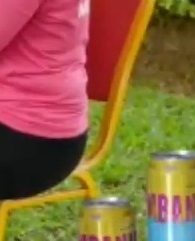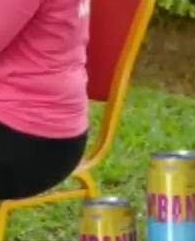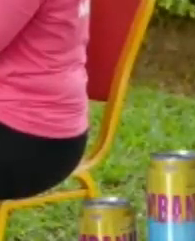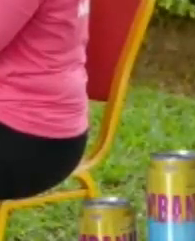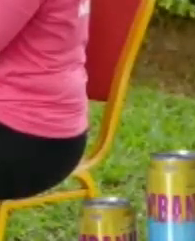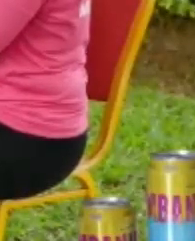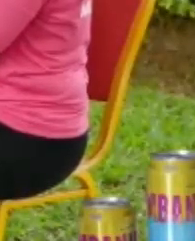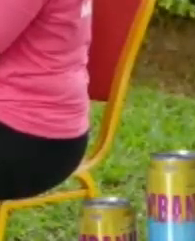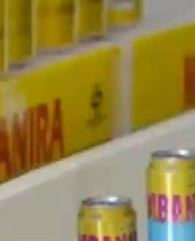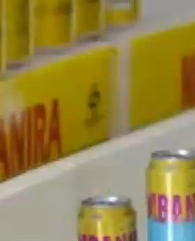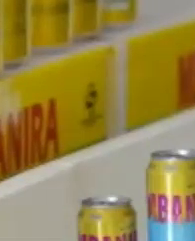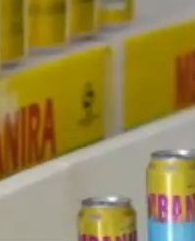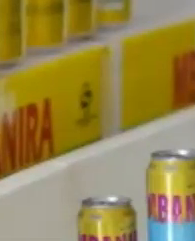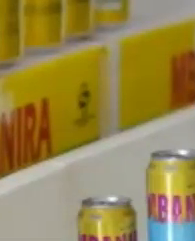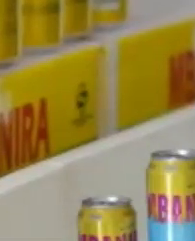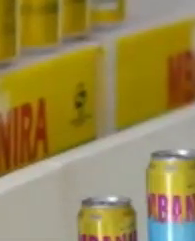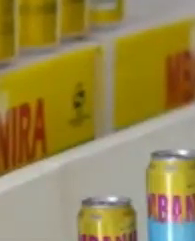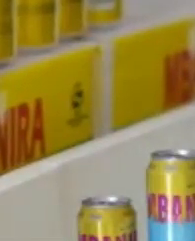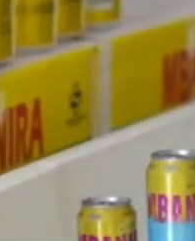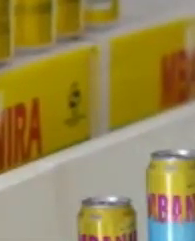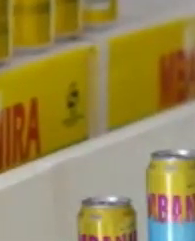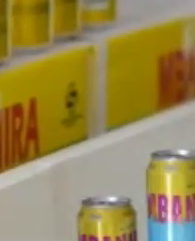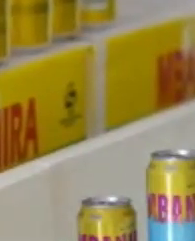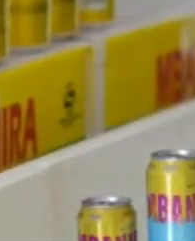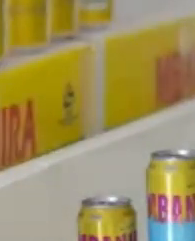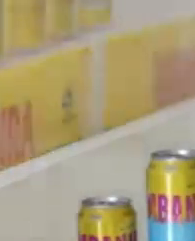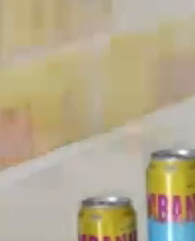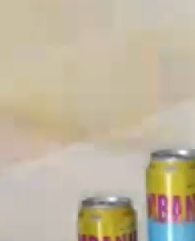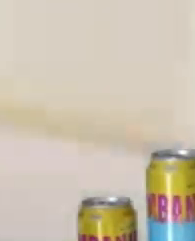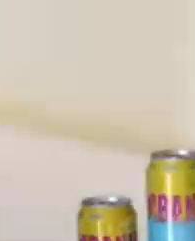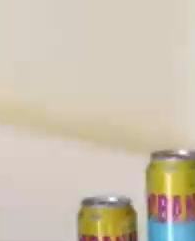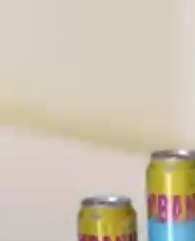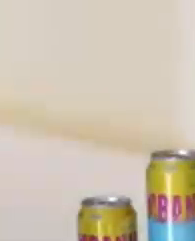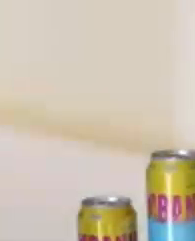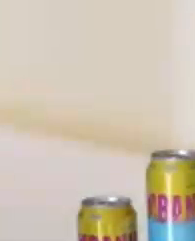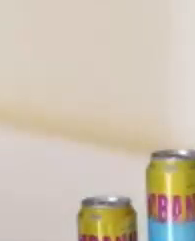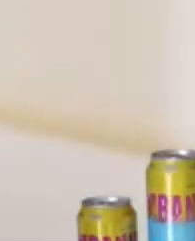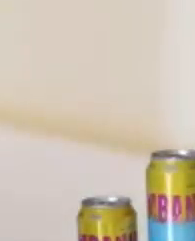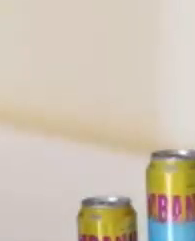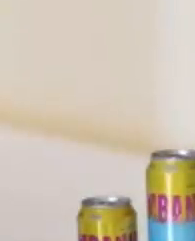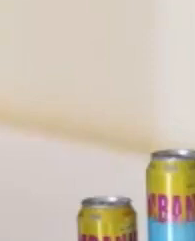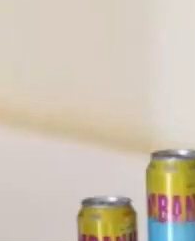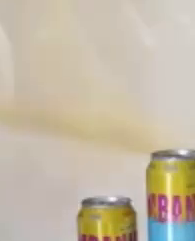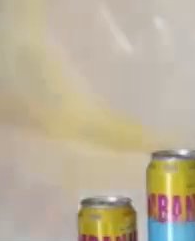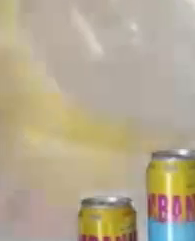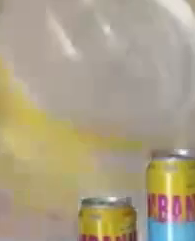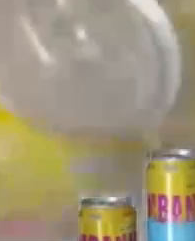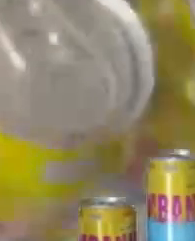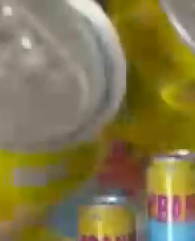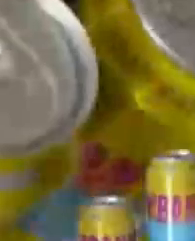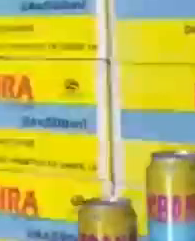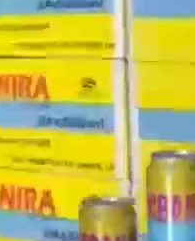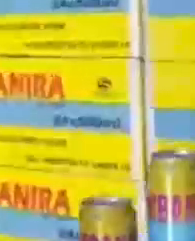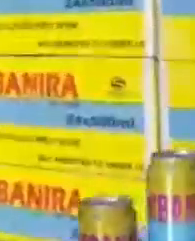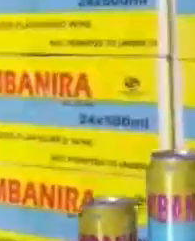n'abandi rero musangire uburyohe wose ubucuti budasaza mbanira urayisanga mu gihugu hose muri kanete